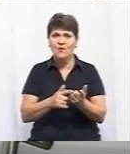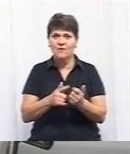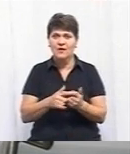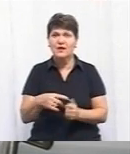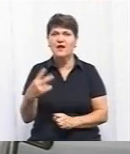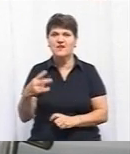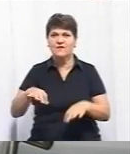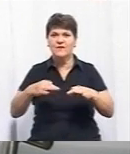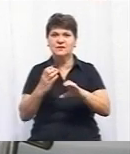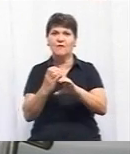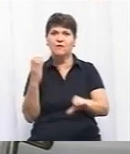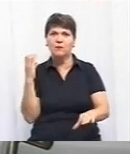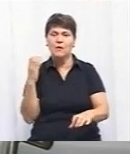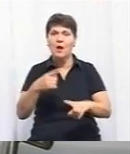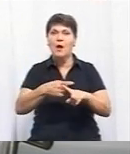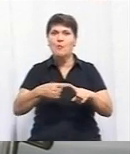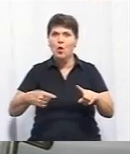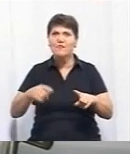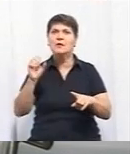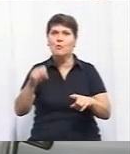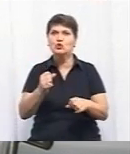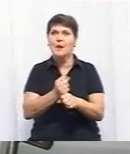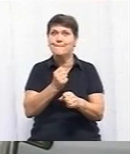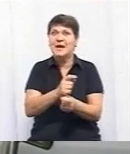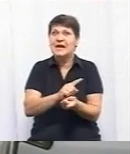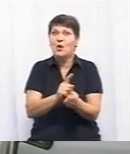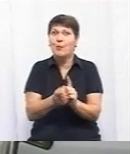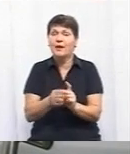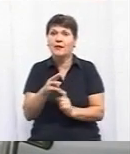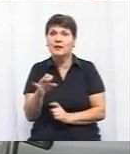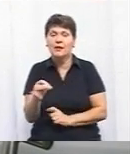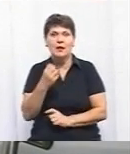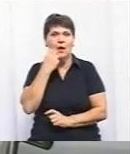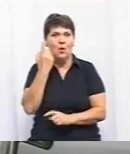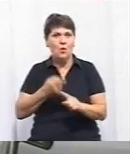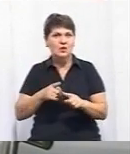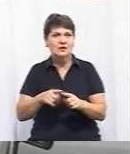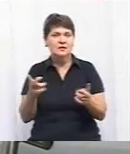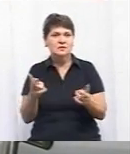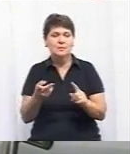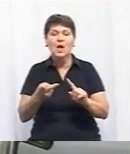фур, половину можна переробити. Але коли це треба другий раз, щоб хтось ставав